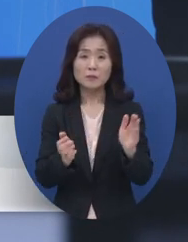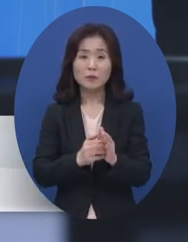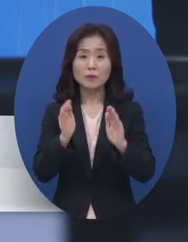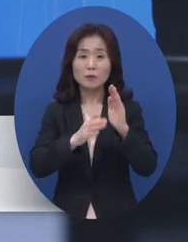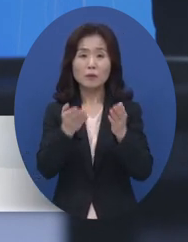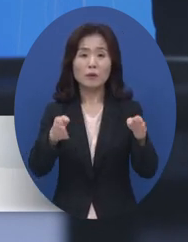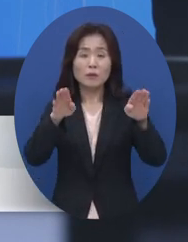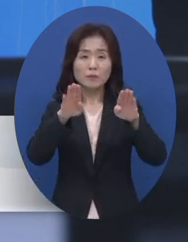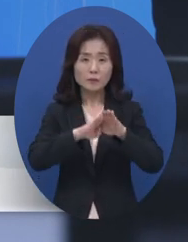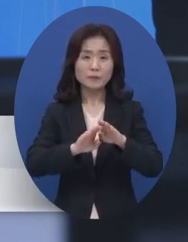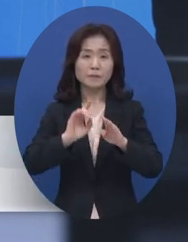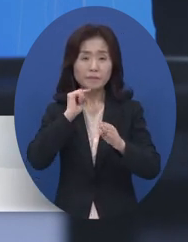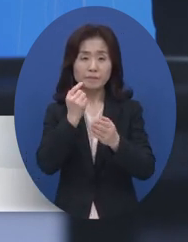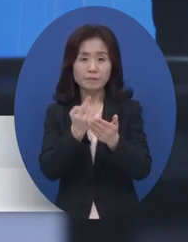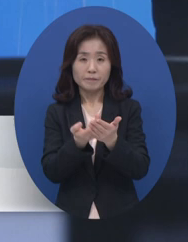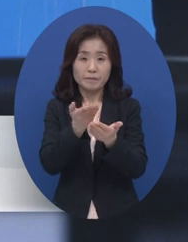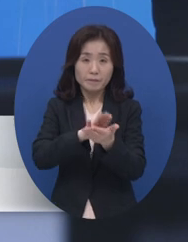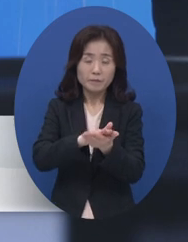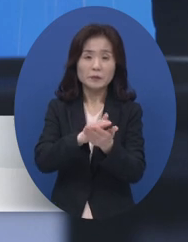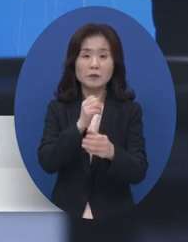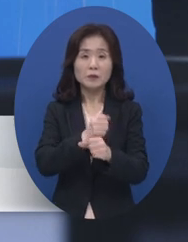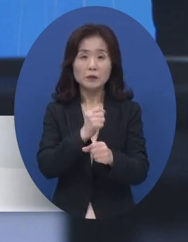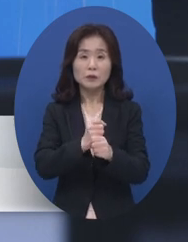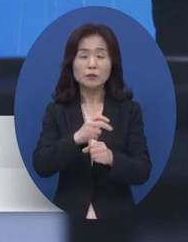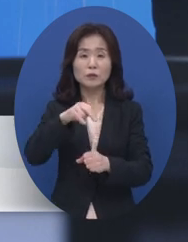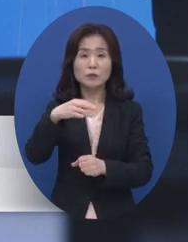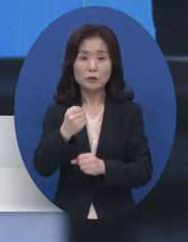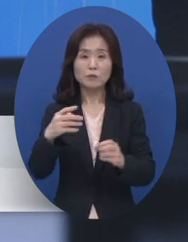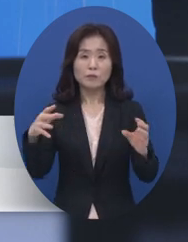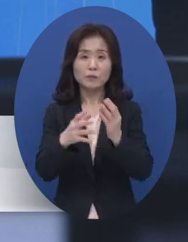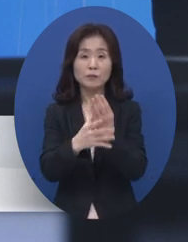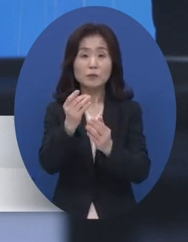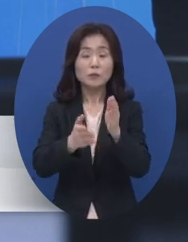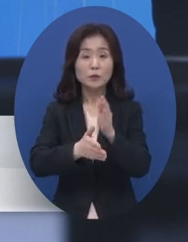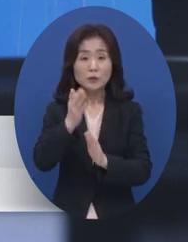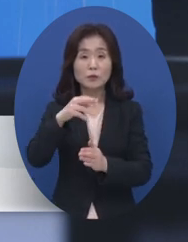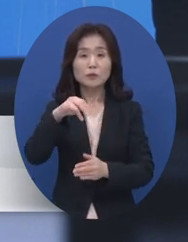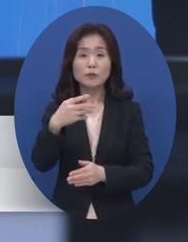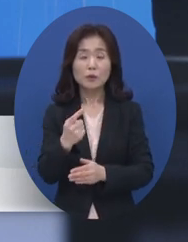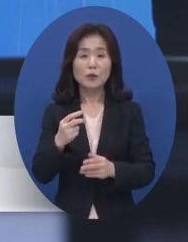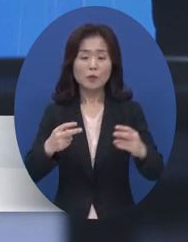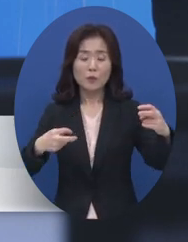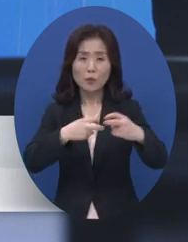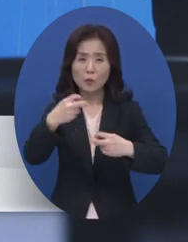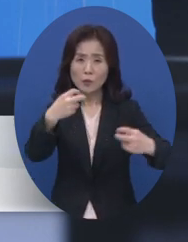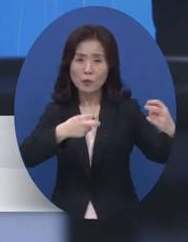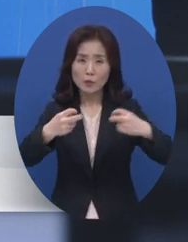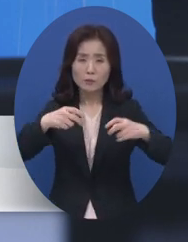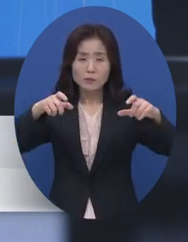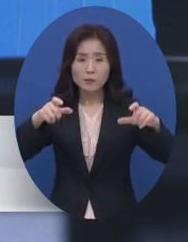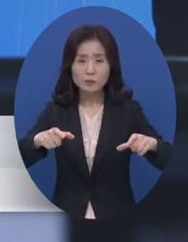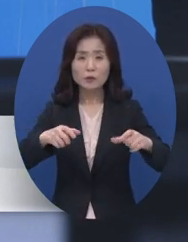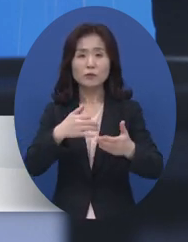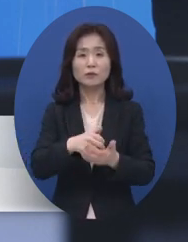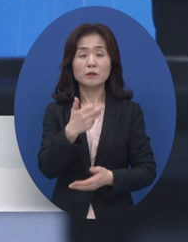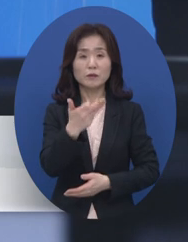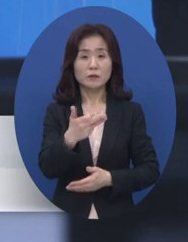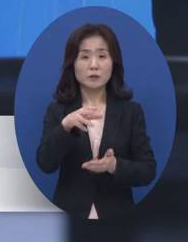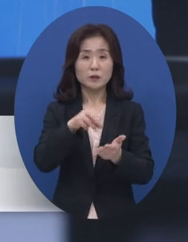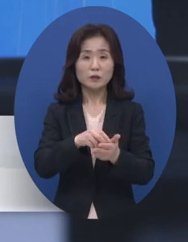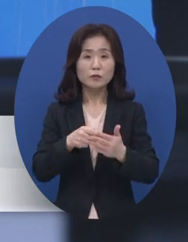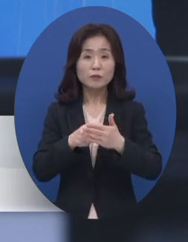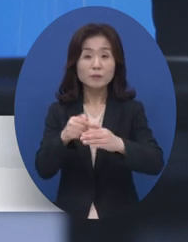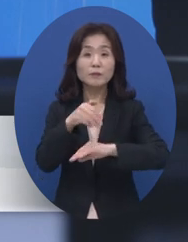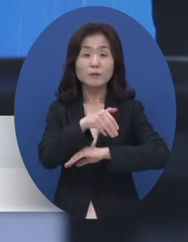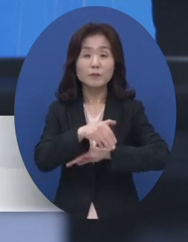그린 리모델링과 수소 융합 테마 도시 조성 수소 교통 복합 피지 구축 등 총 18개 과제 를 추진한다는